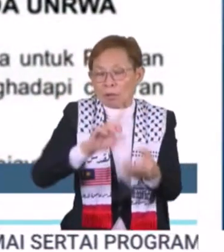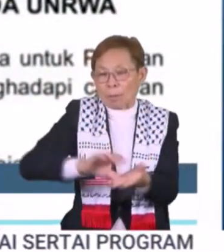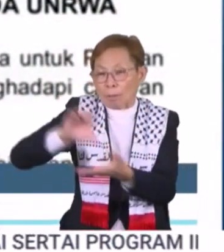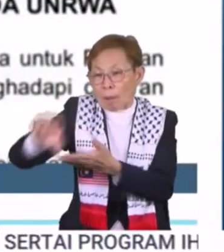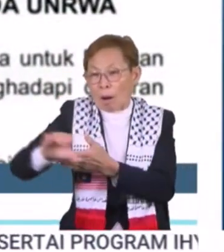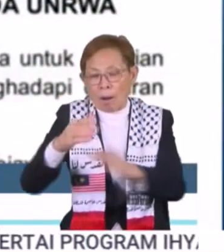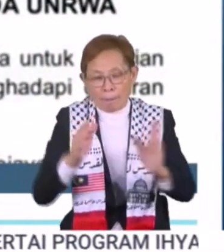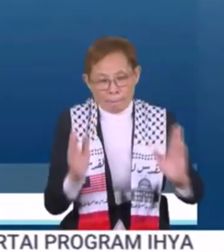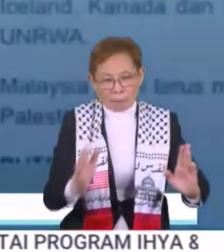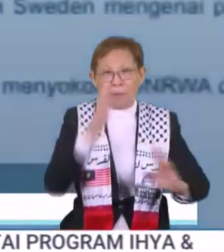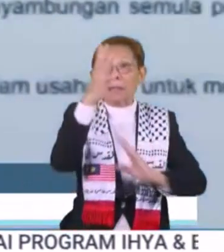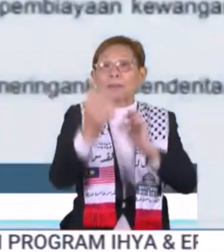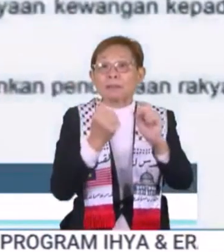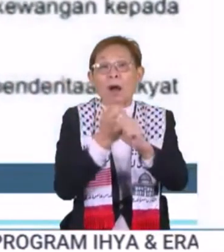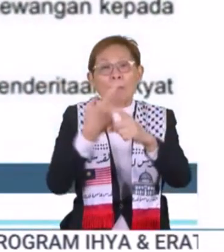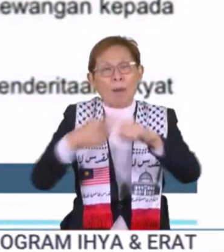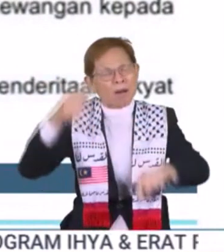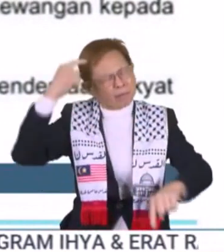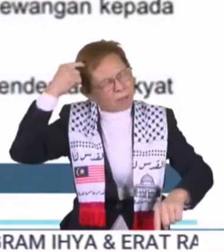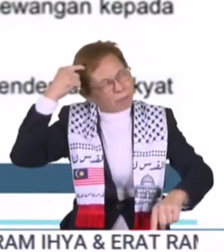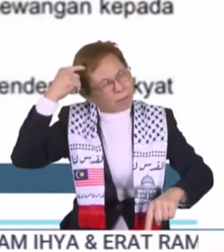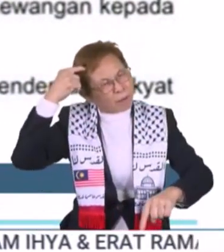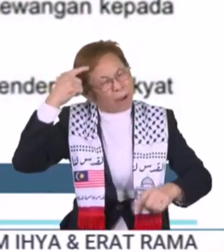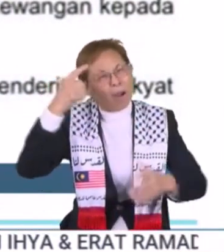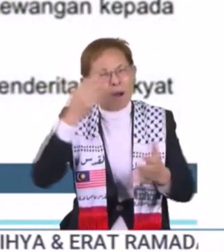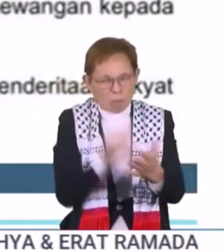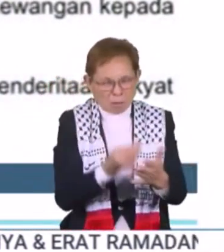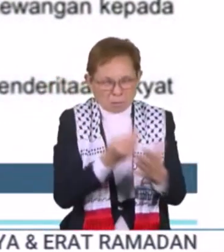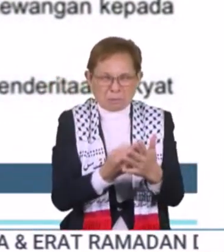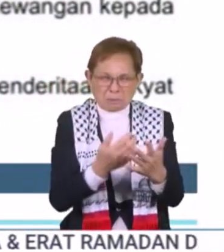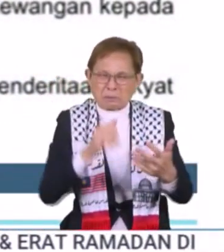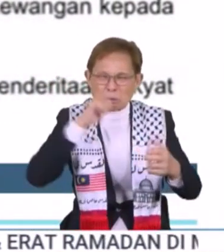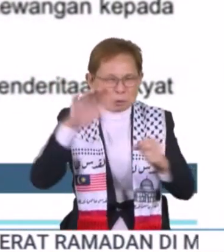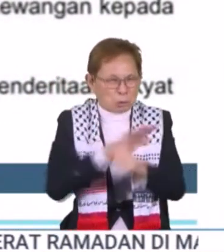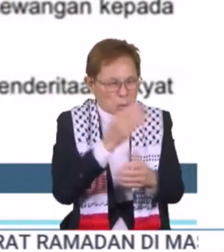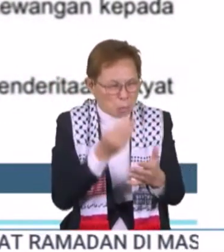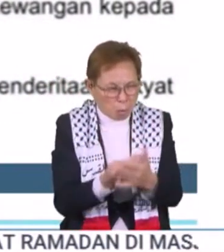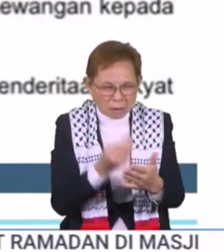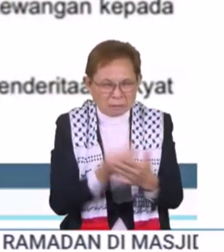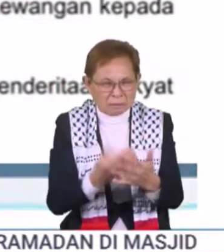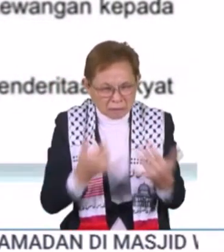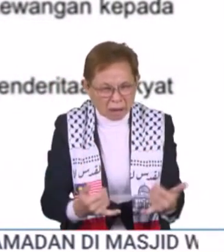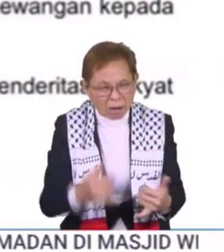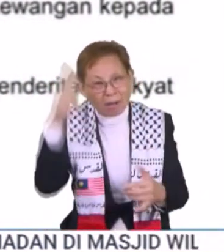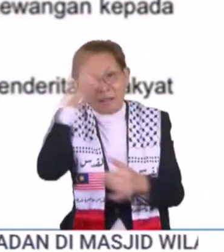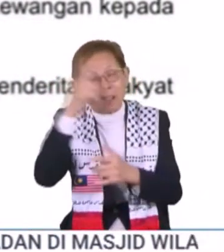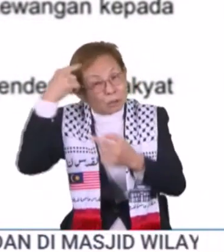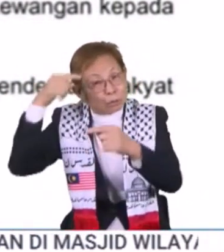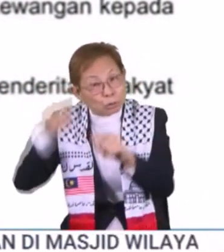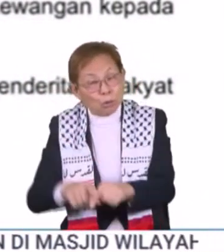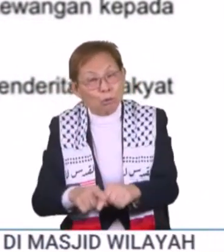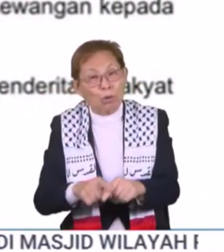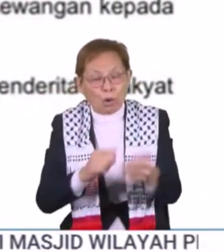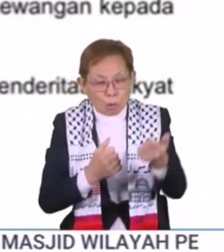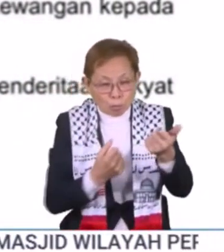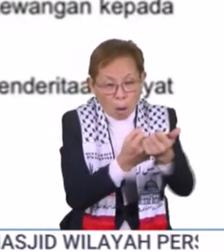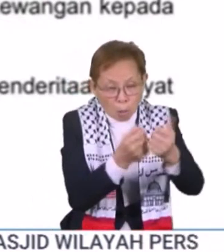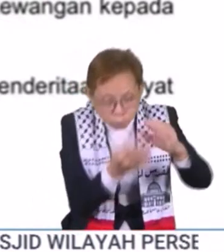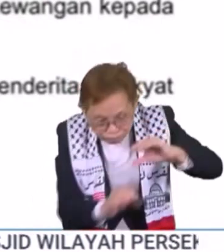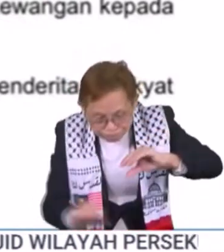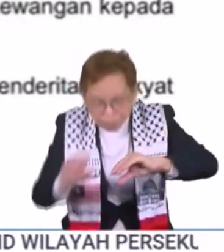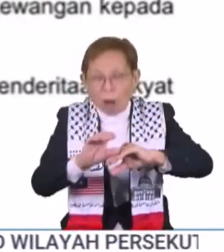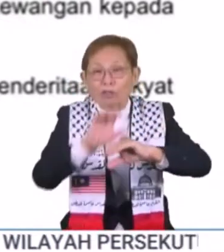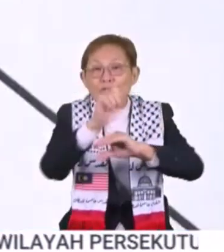tempoh 5 tahun bagaimanapun mengambil kira situasi kewangan semasa kerajaan bersetuju untuk membuat sumbangan tambahan sebanyak